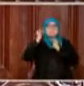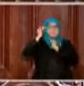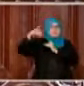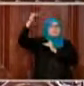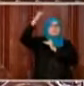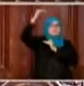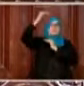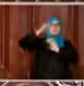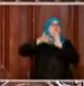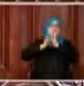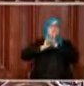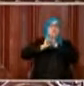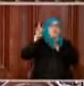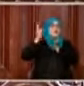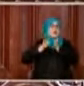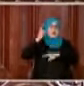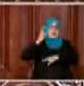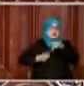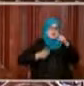أو تحت أي مسمى.